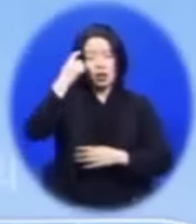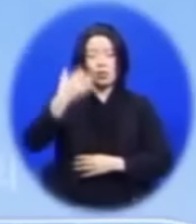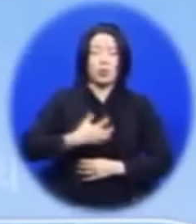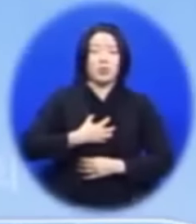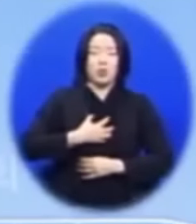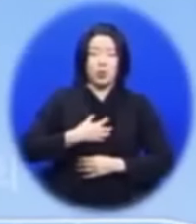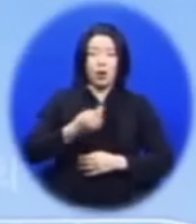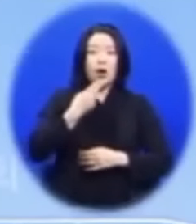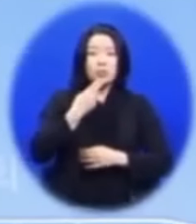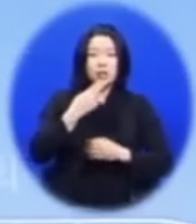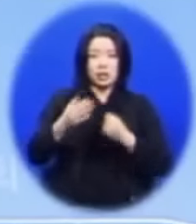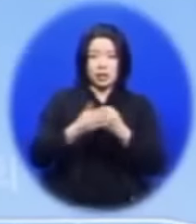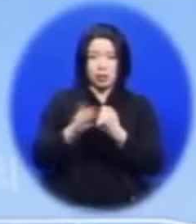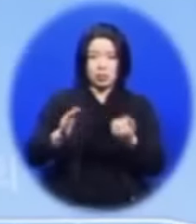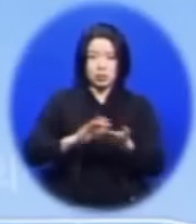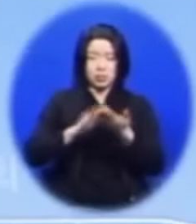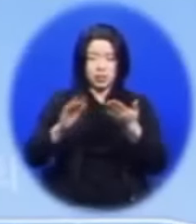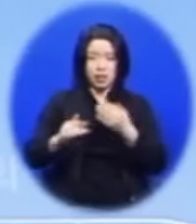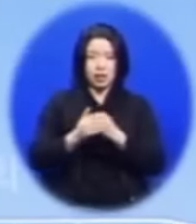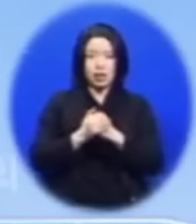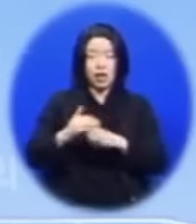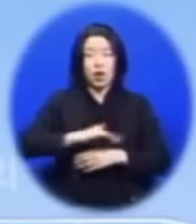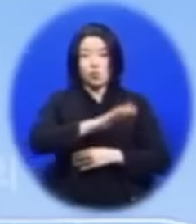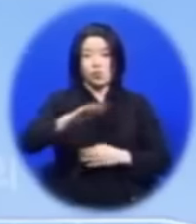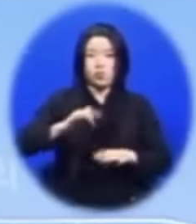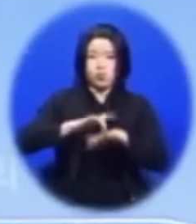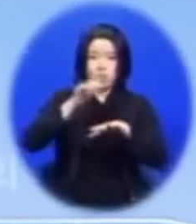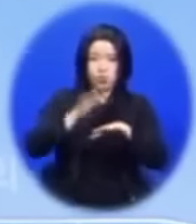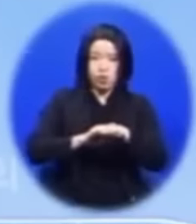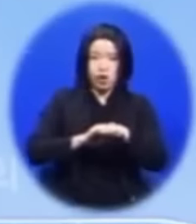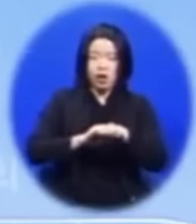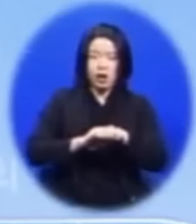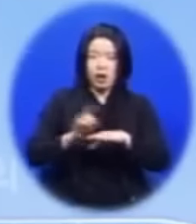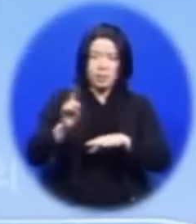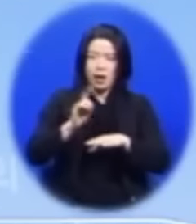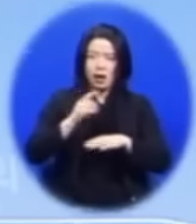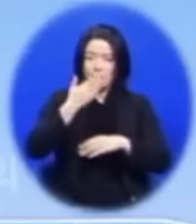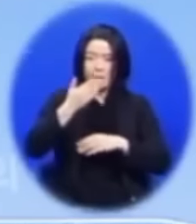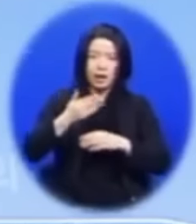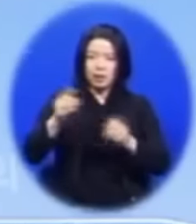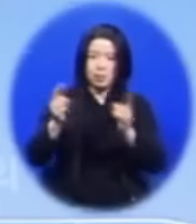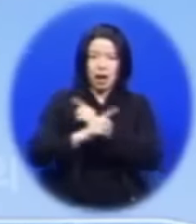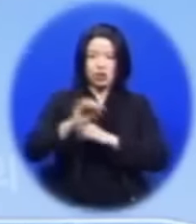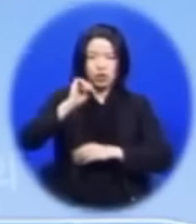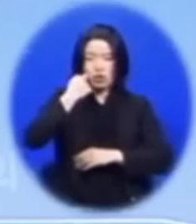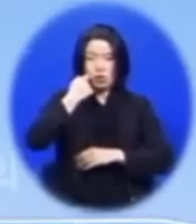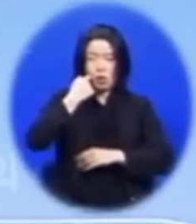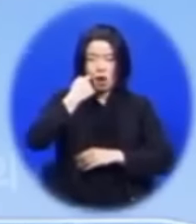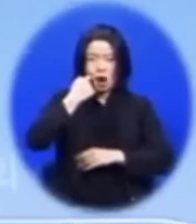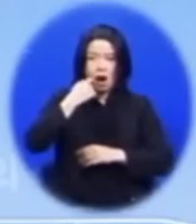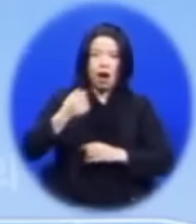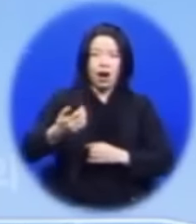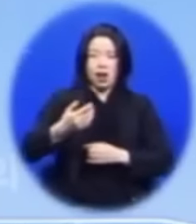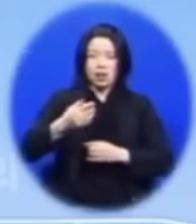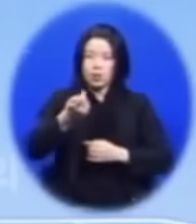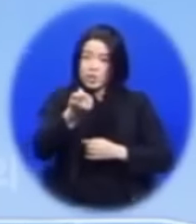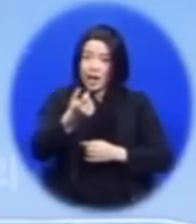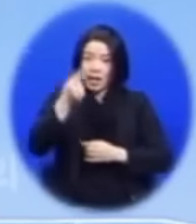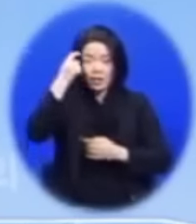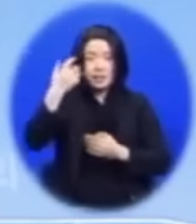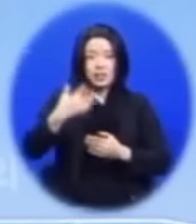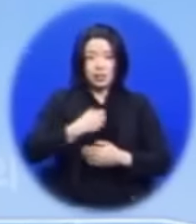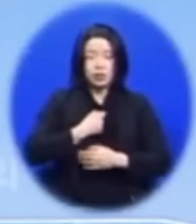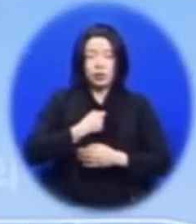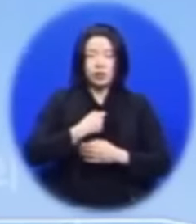때문에 그렇습니다 우리 습관은 어지간해서 못 바꿉니다 어지간한 충격이 아니면 내 습관